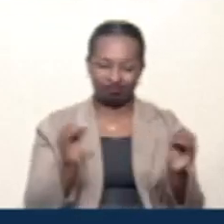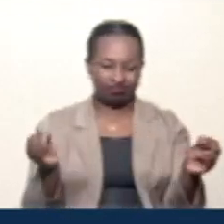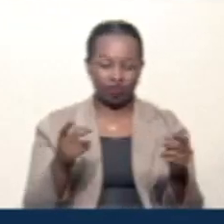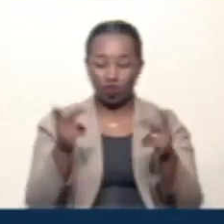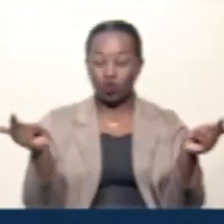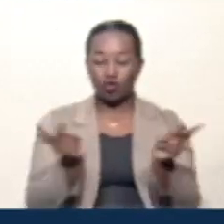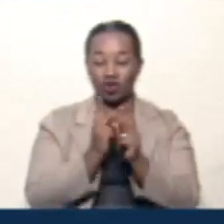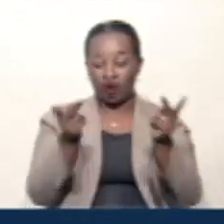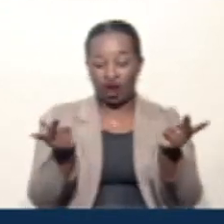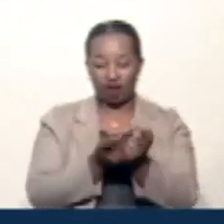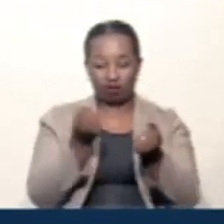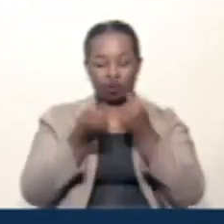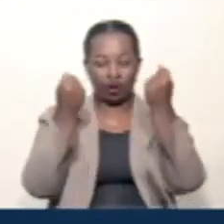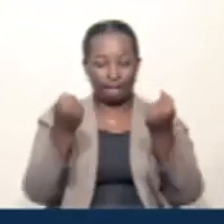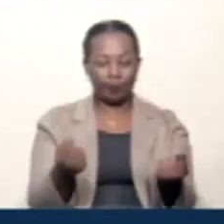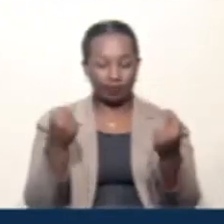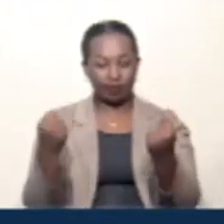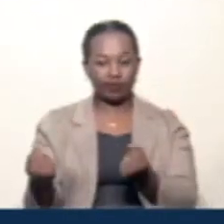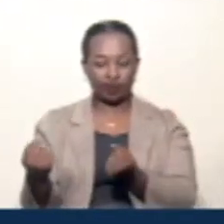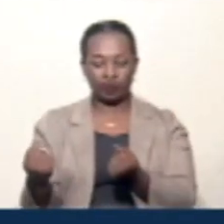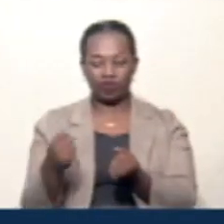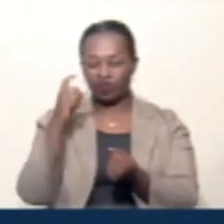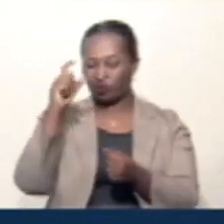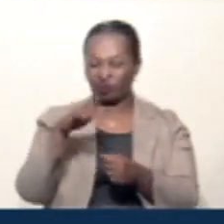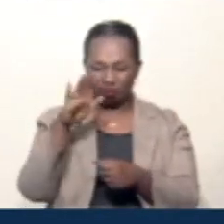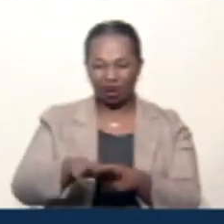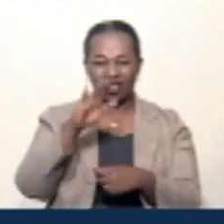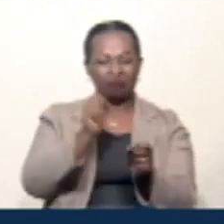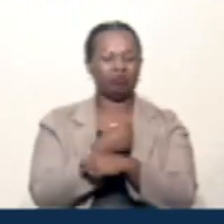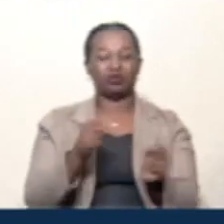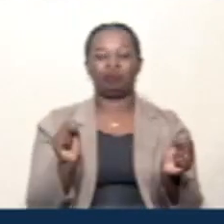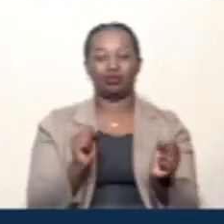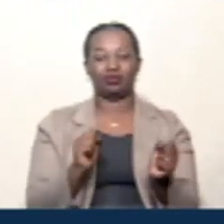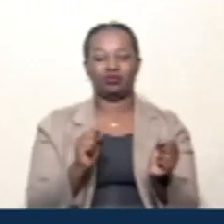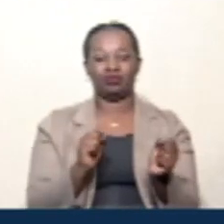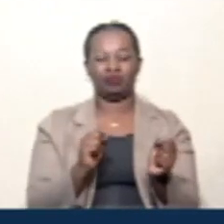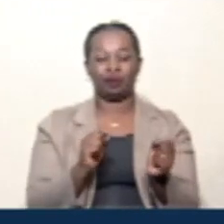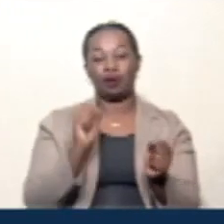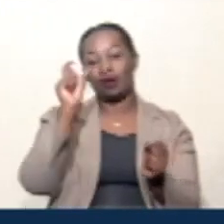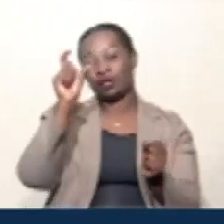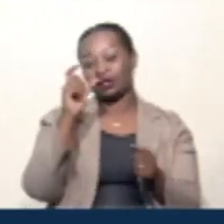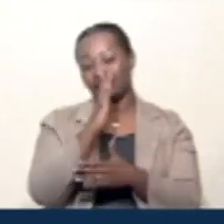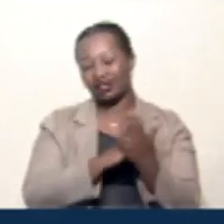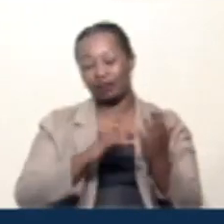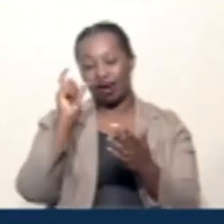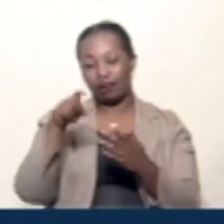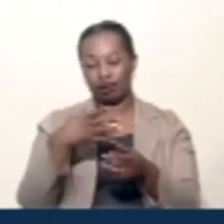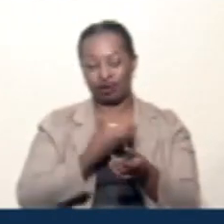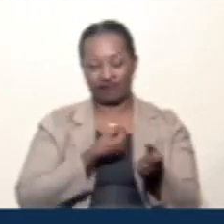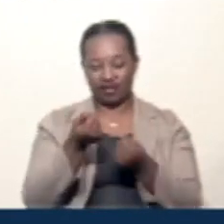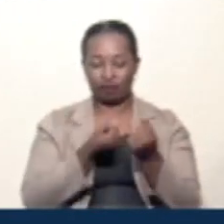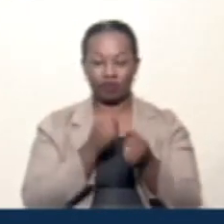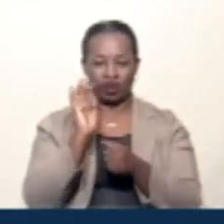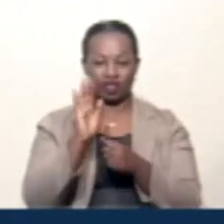gice turimo cya parikingi nta muntu ashobora no kugikandagiramo. Hari abantu bari bafite amamodoka